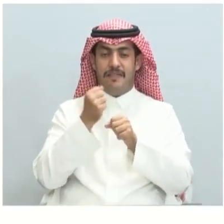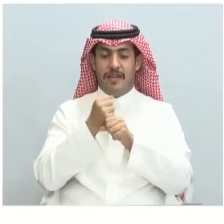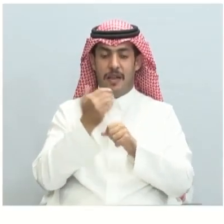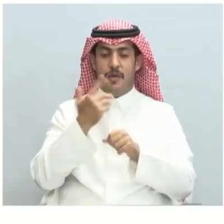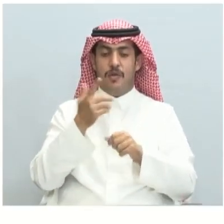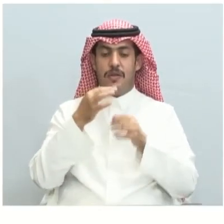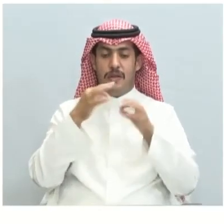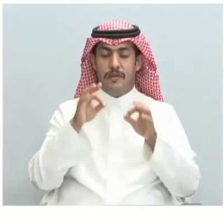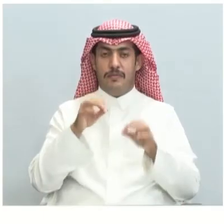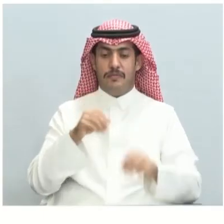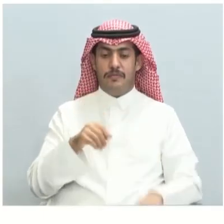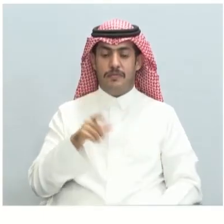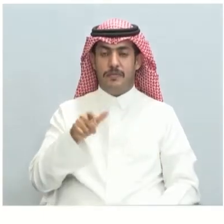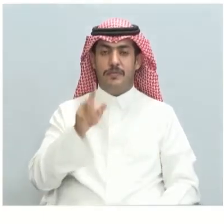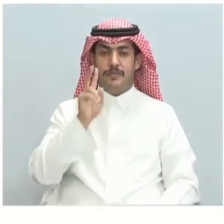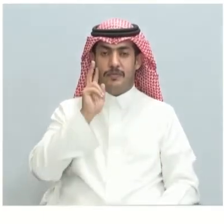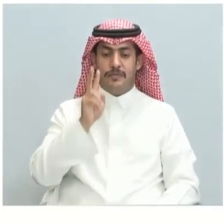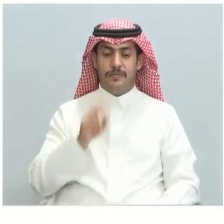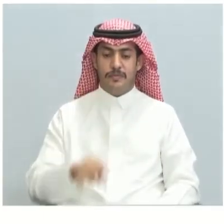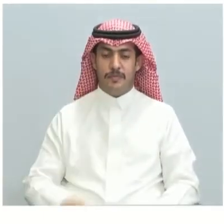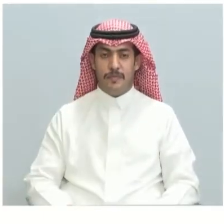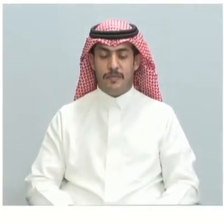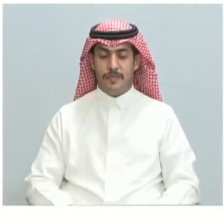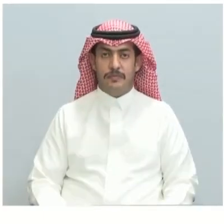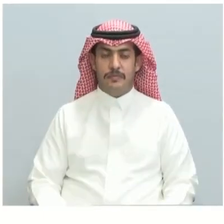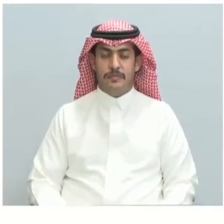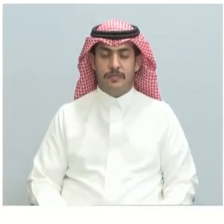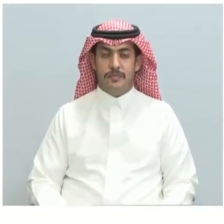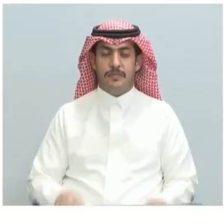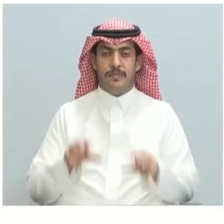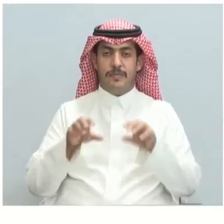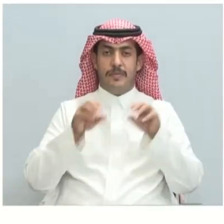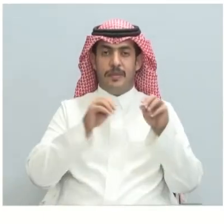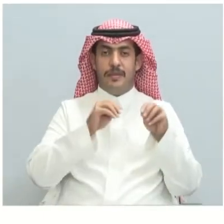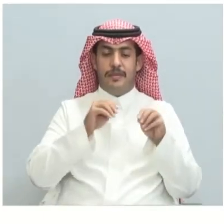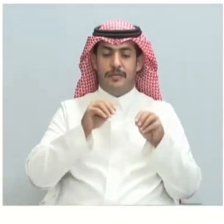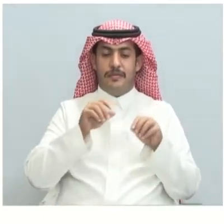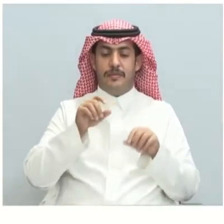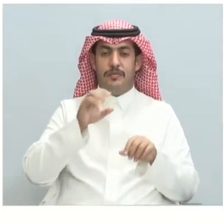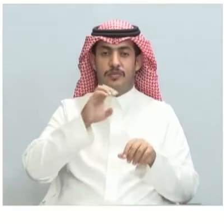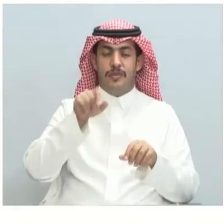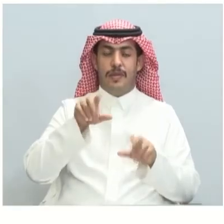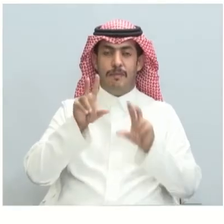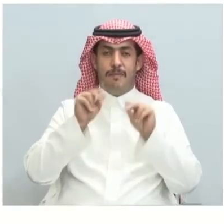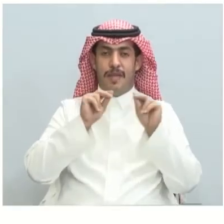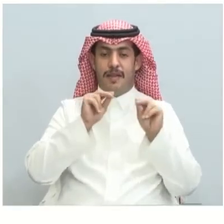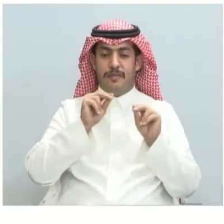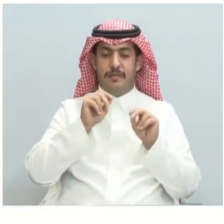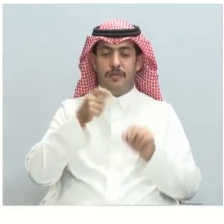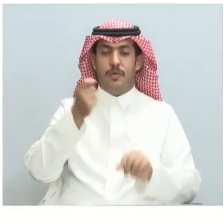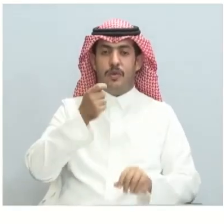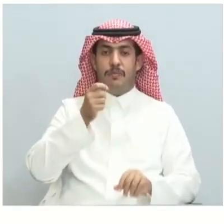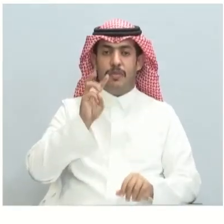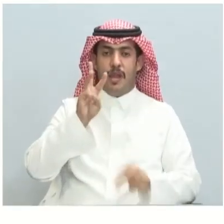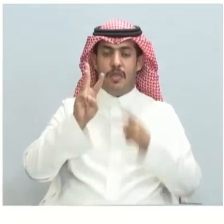كليه ابناء وبناتي سنرى الان الطريقه بارك الله فيكم الان يا مبدعين ده في الاجابه على هذا المثال اكتب